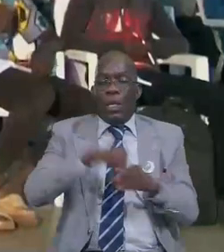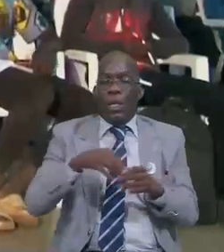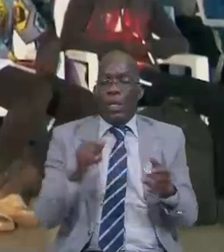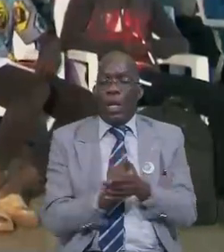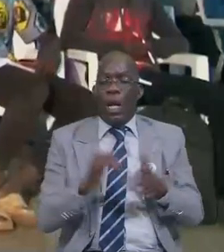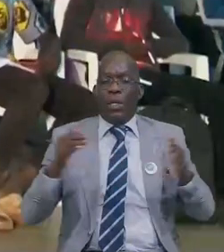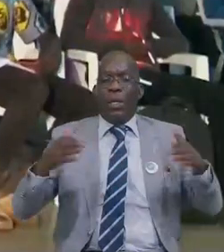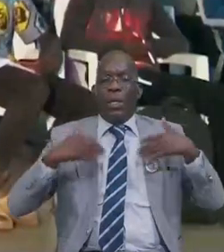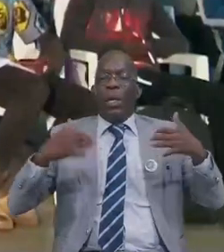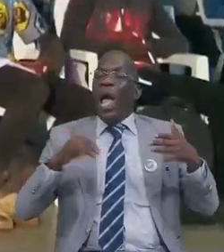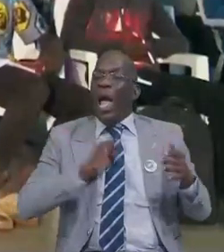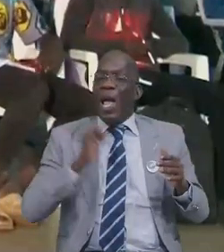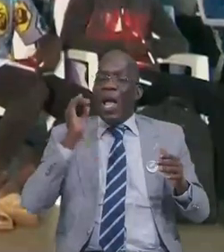recevons